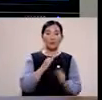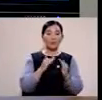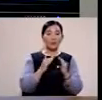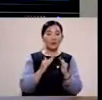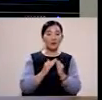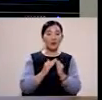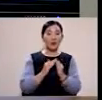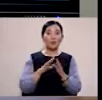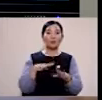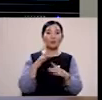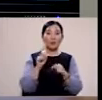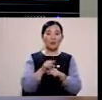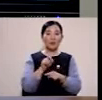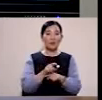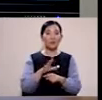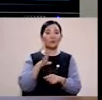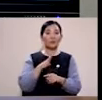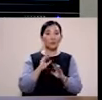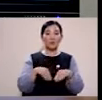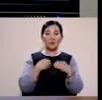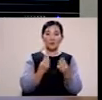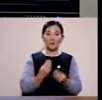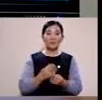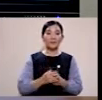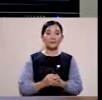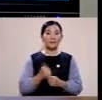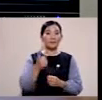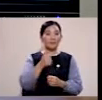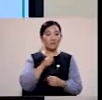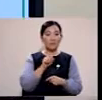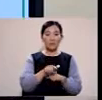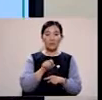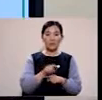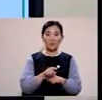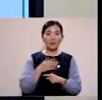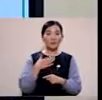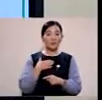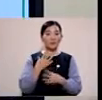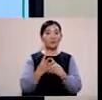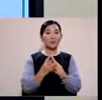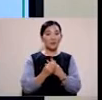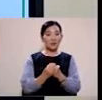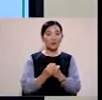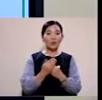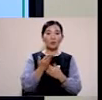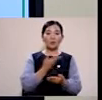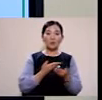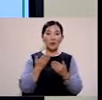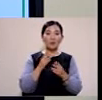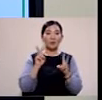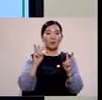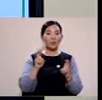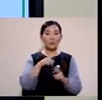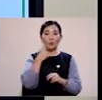bo'lsa, uyga mustaqil bajarish uchun topshiriqlar berilgan edi. Birinchi topshiriqda biz siz bilan suhbat matnini rus